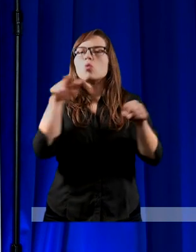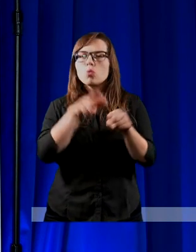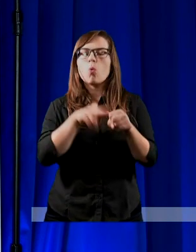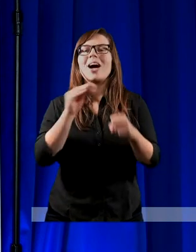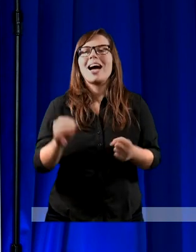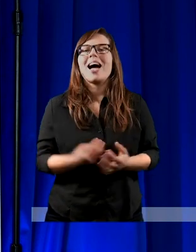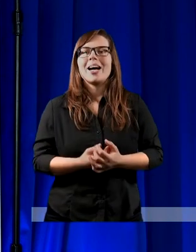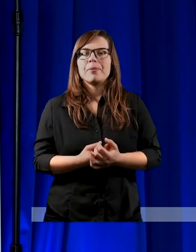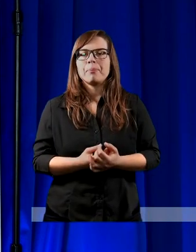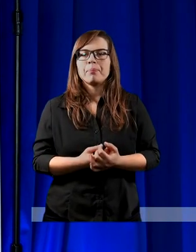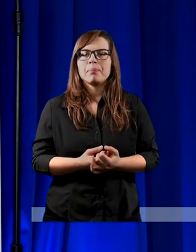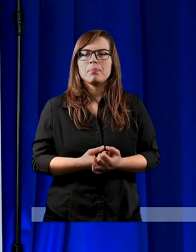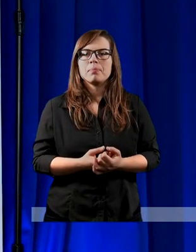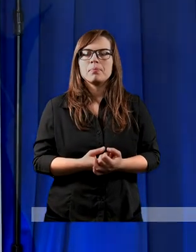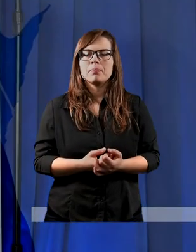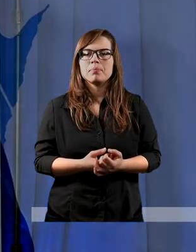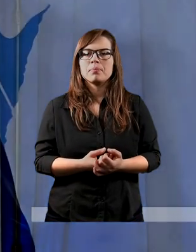które